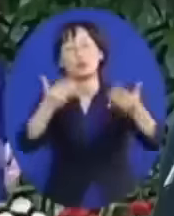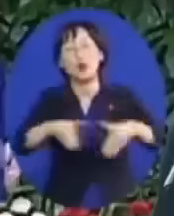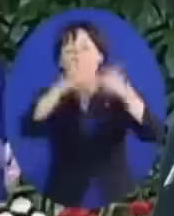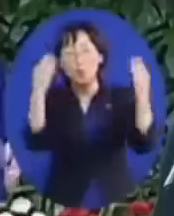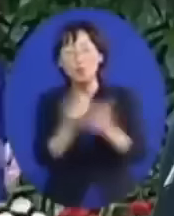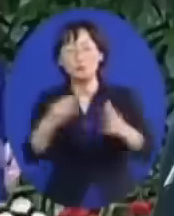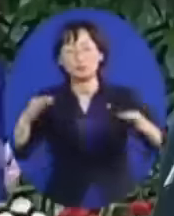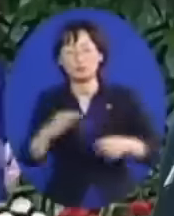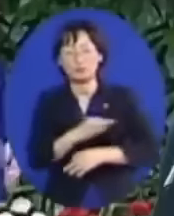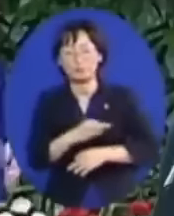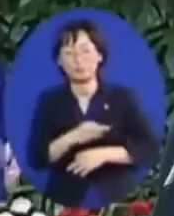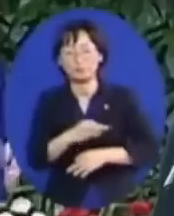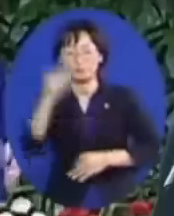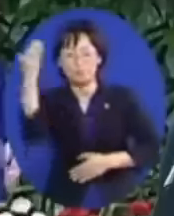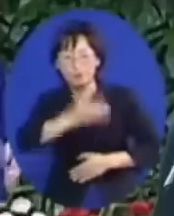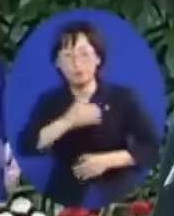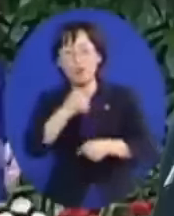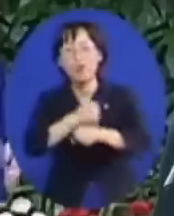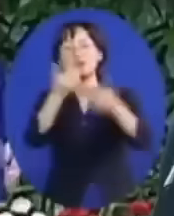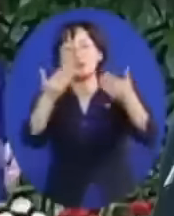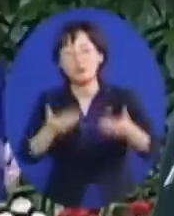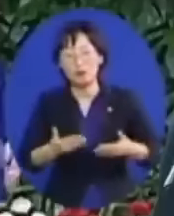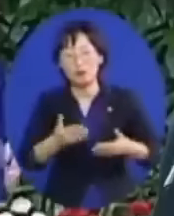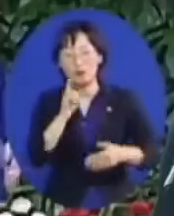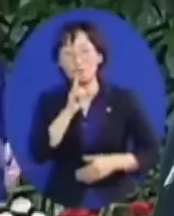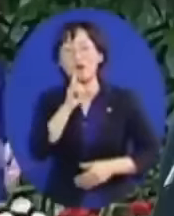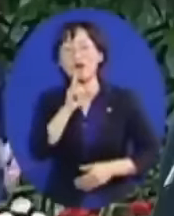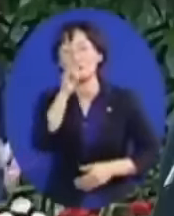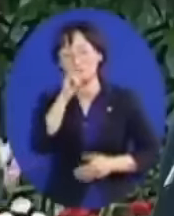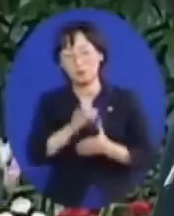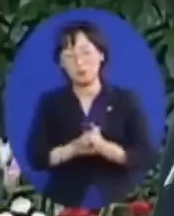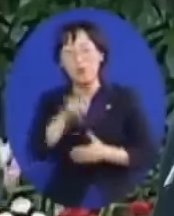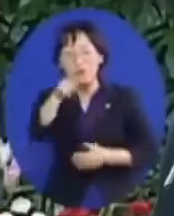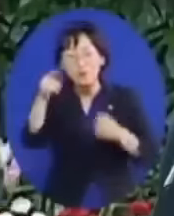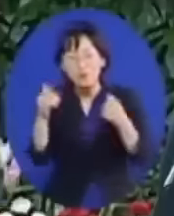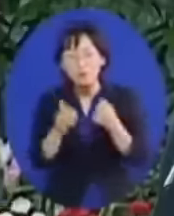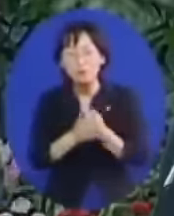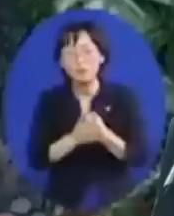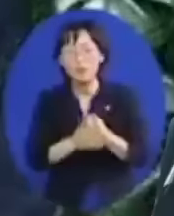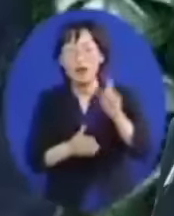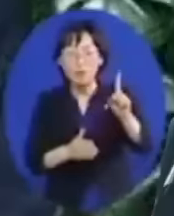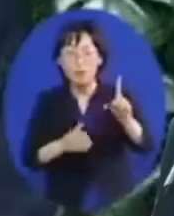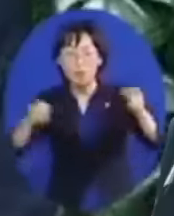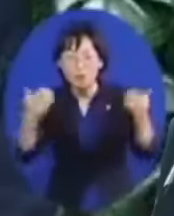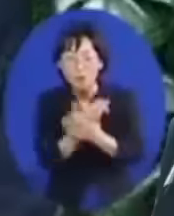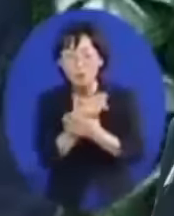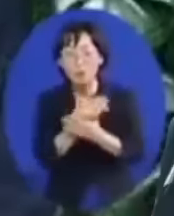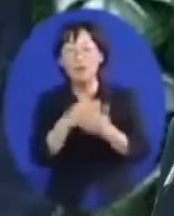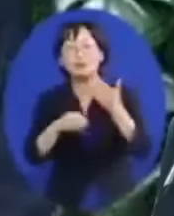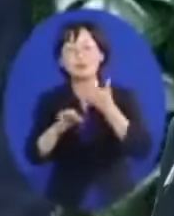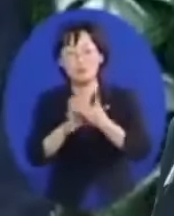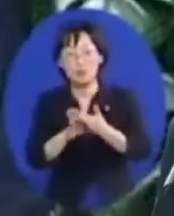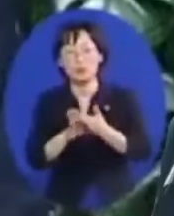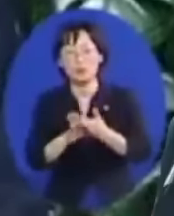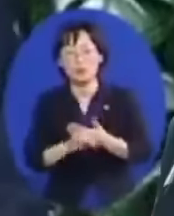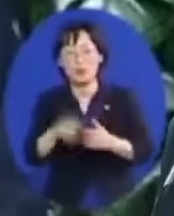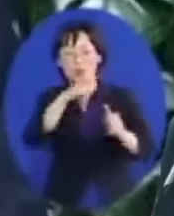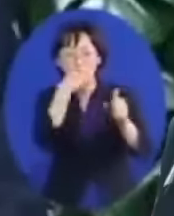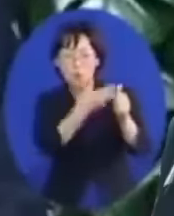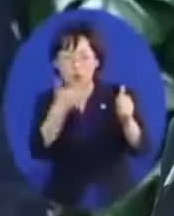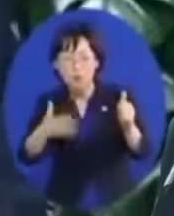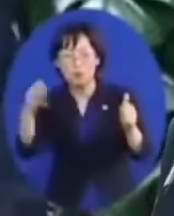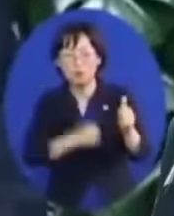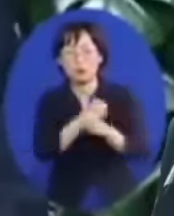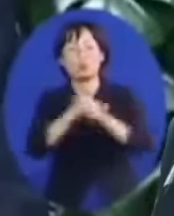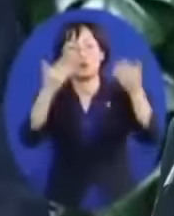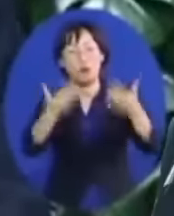불의에서 깨끗하게 해 주실 것이라고 말한 것입니다. 그러므로 한번 회개를 했으면 보혈로 용서받은